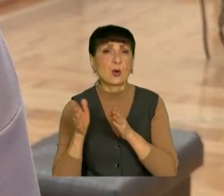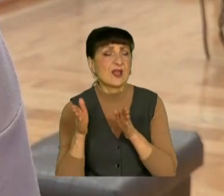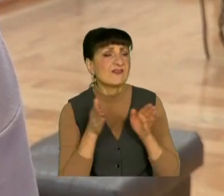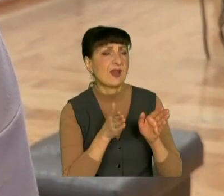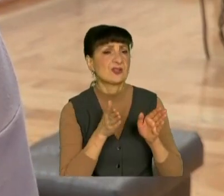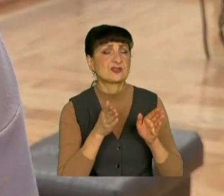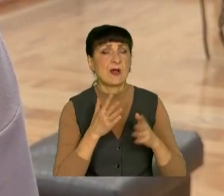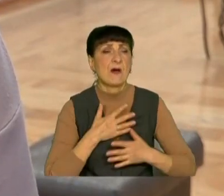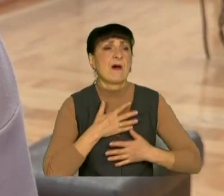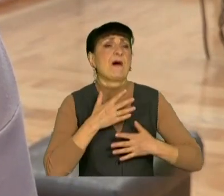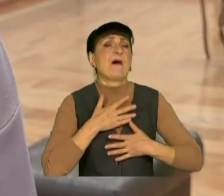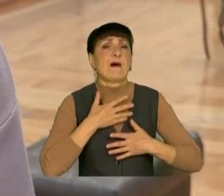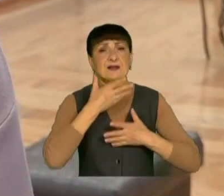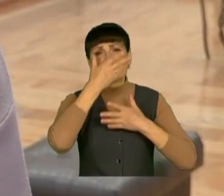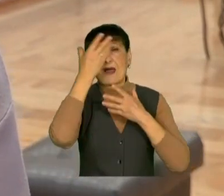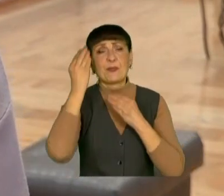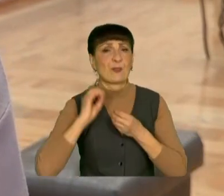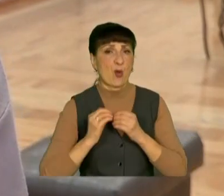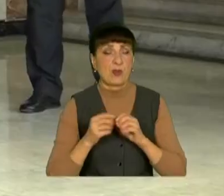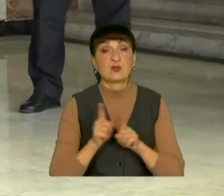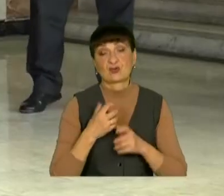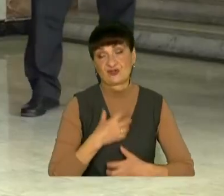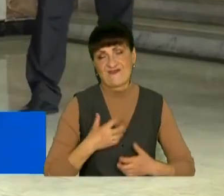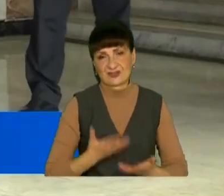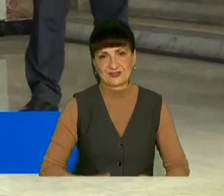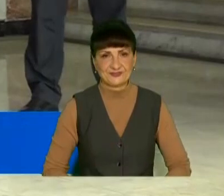возможность вздохнуть, потому что это тоже сейчас очень важно.